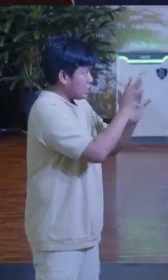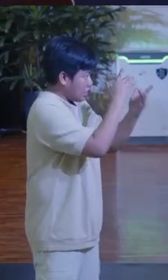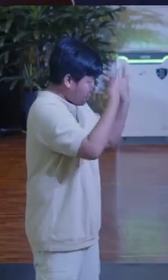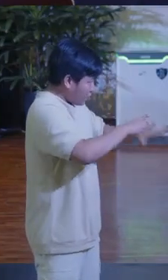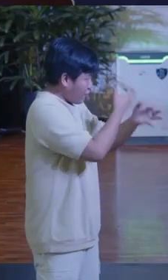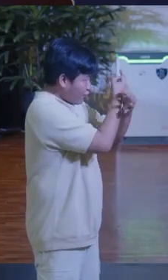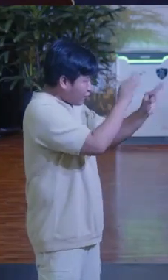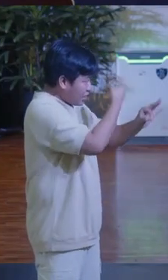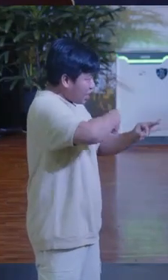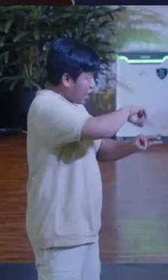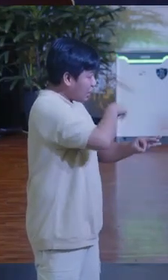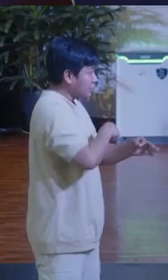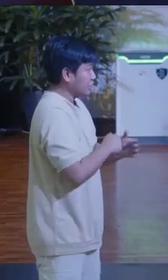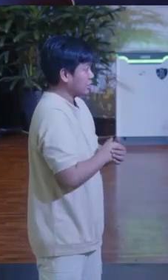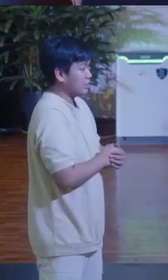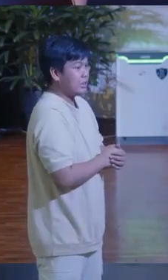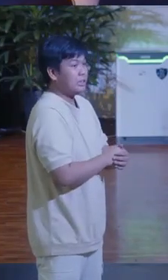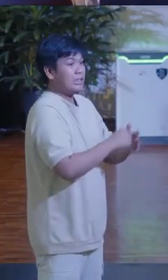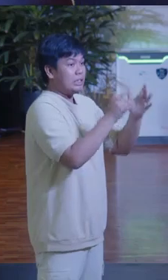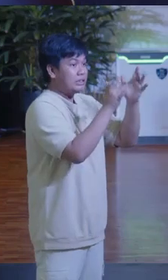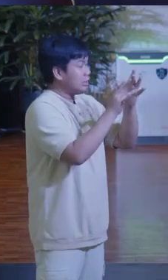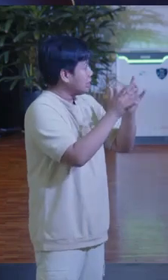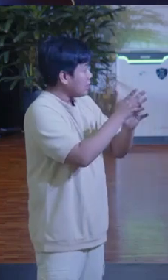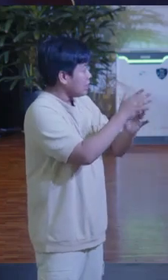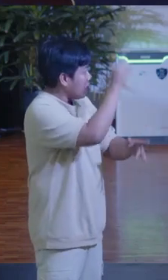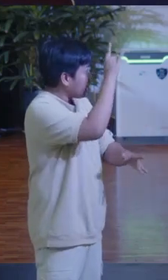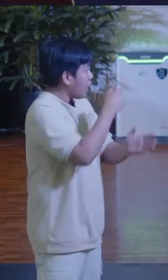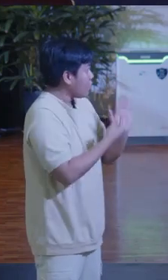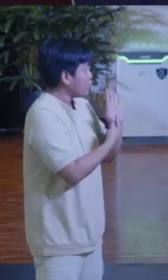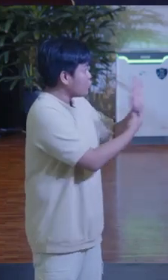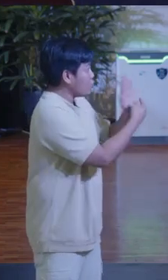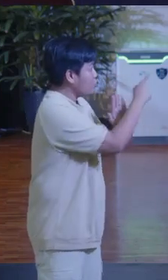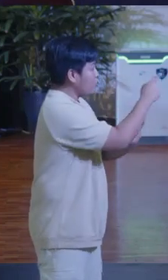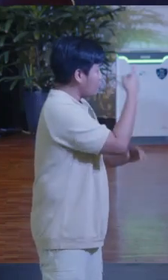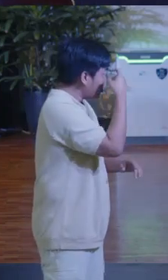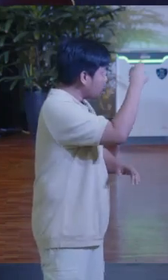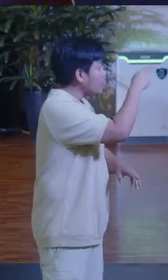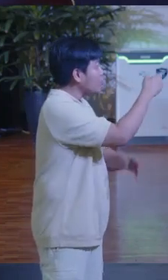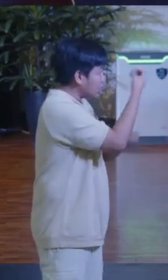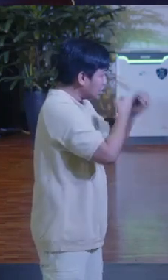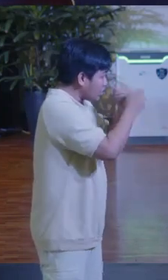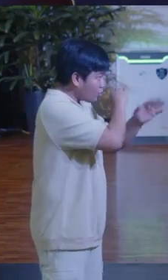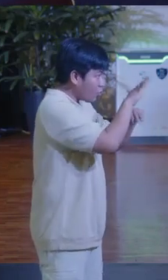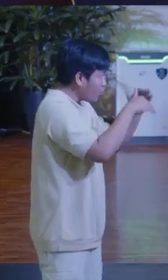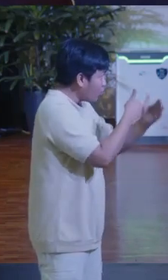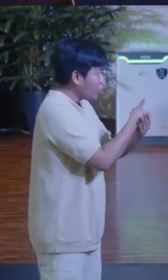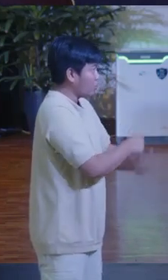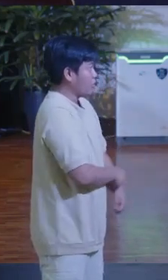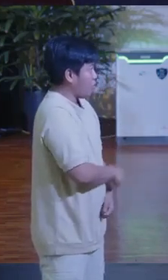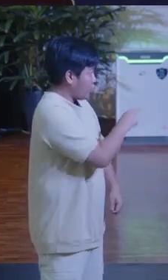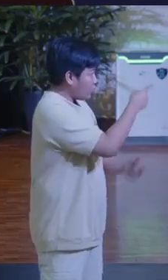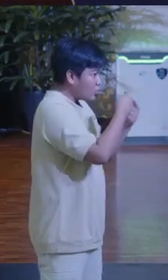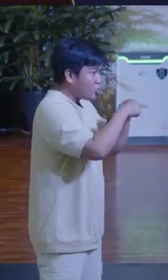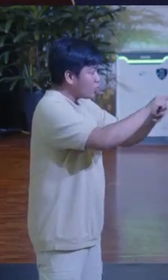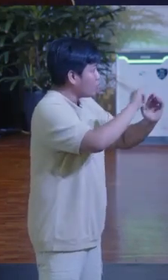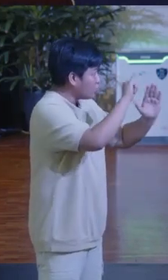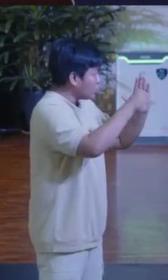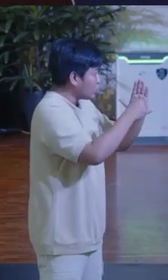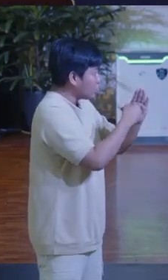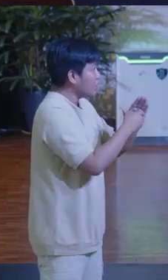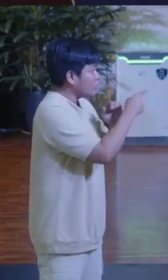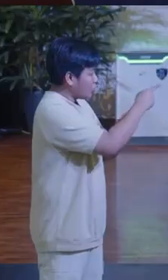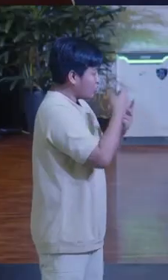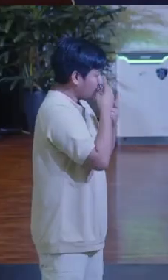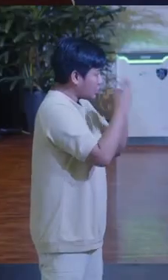ba't nagpakita pa siya ng isang vision sa iyo na pwede ka nang kumain ng lahat? Hindi ba't ikaw mismo ang nagpunta sa Jerusalem Church sa